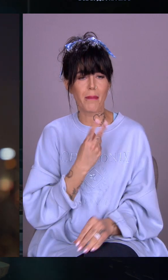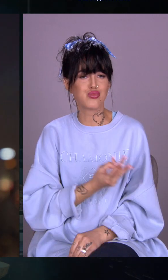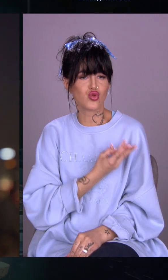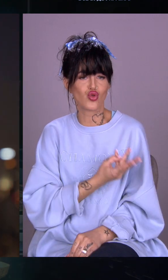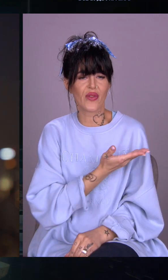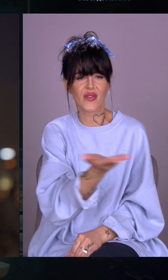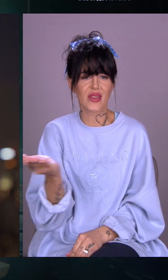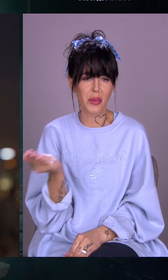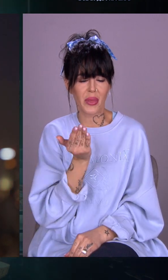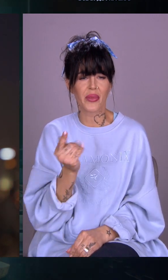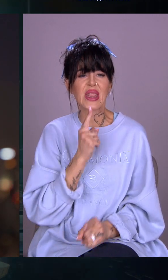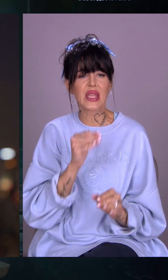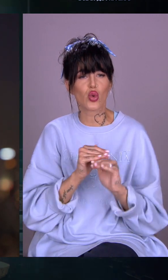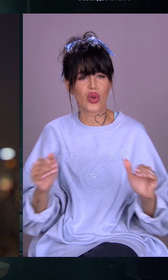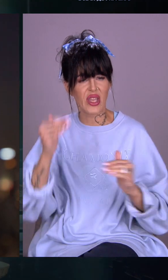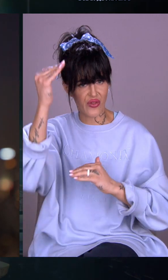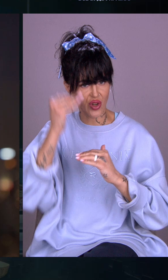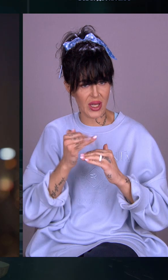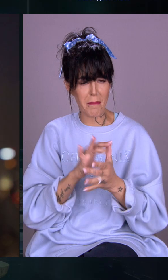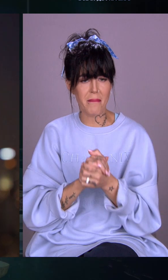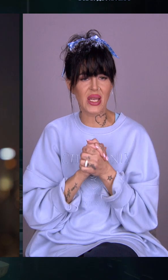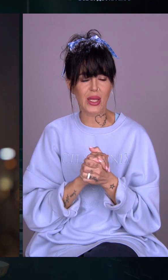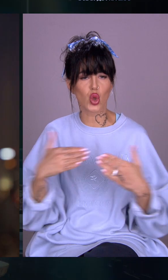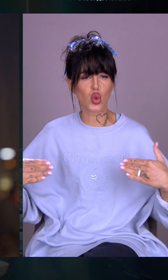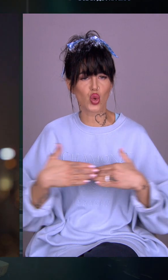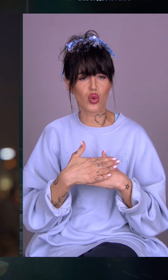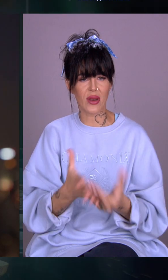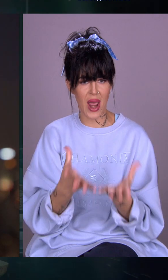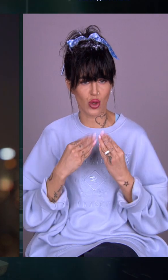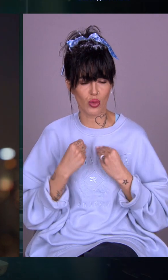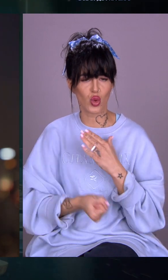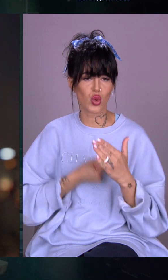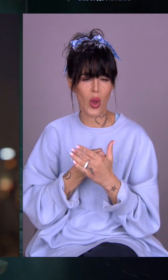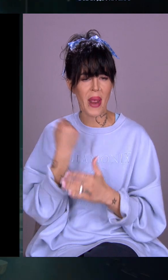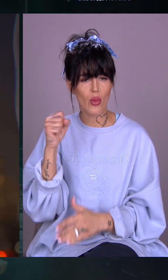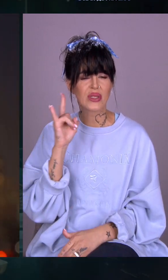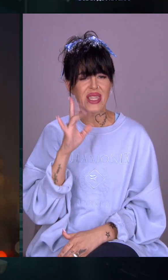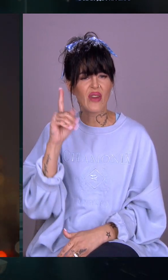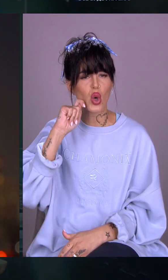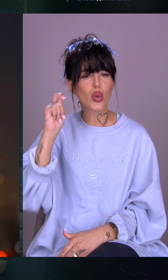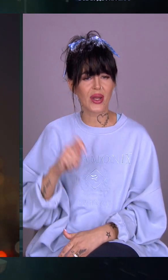тихого вечора і мирної ночі. Разом до перемоги. Слава Україні!